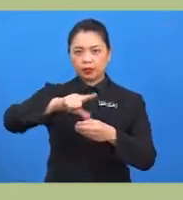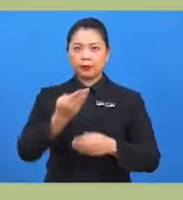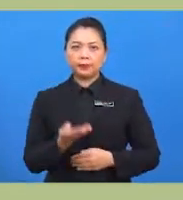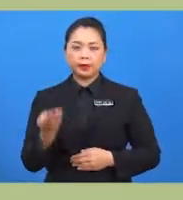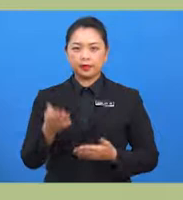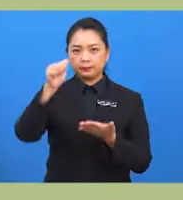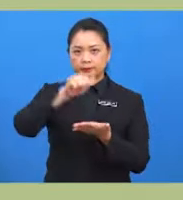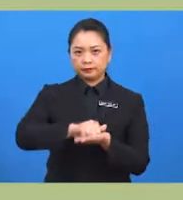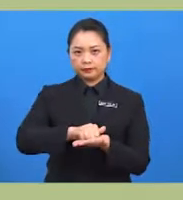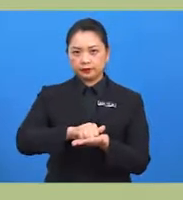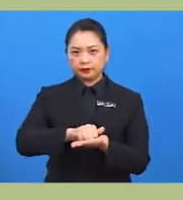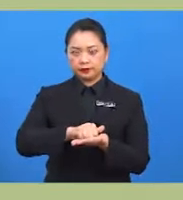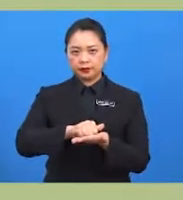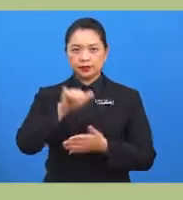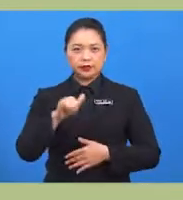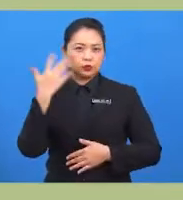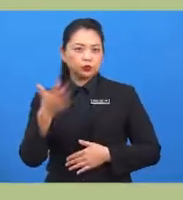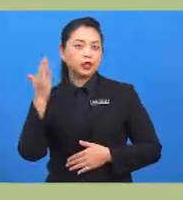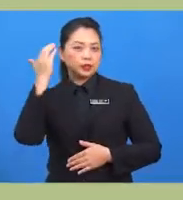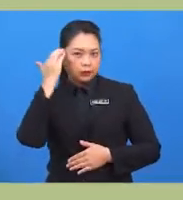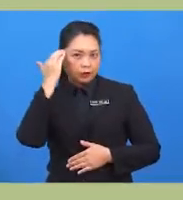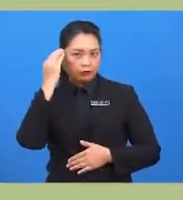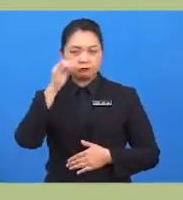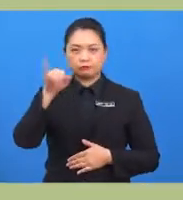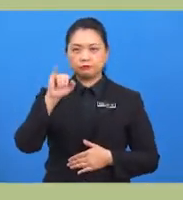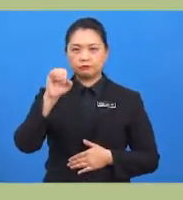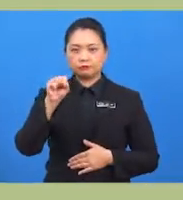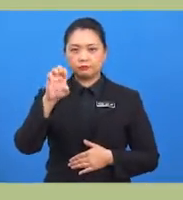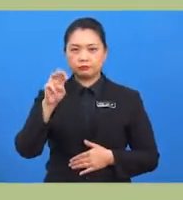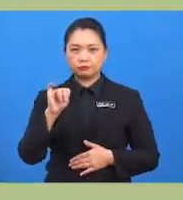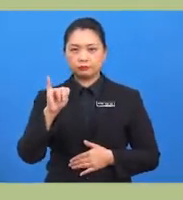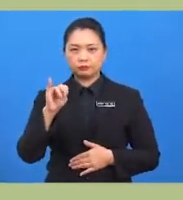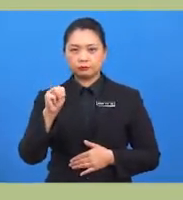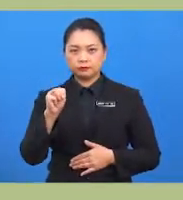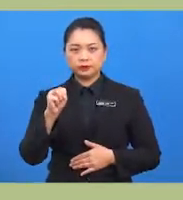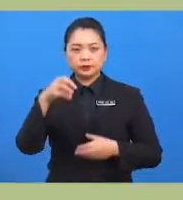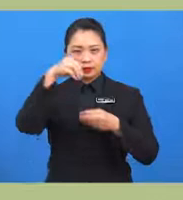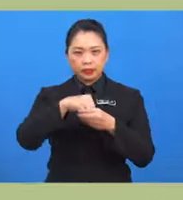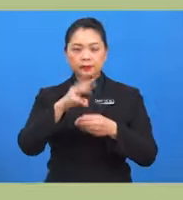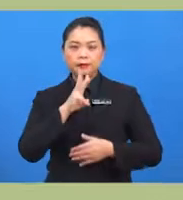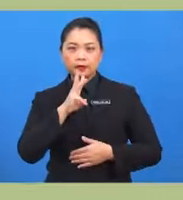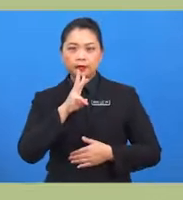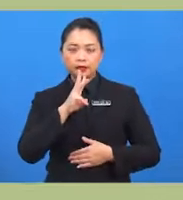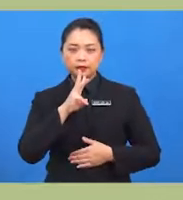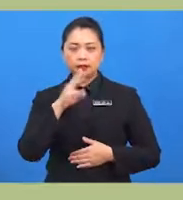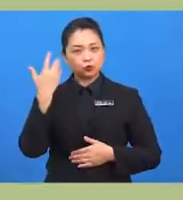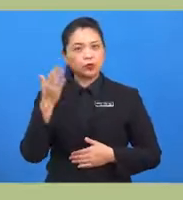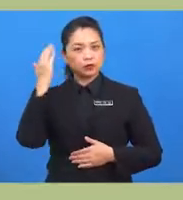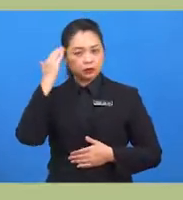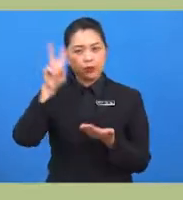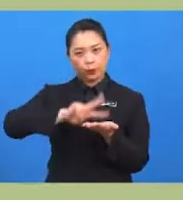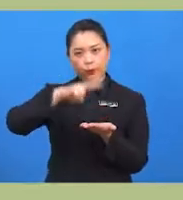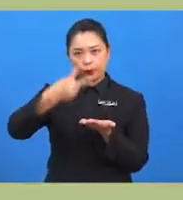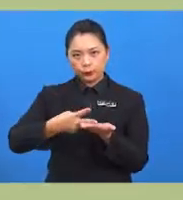pejai yang diketahui jisim nya di dalam air suling yang diketahui isipadu nya